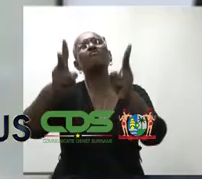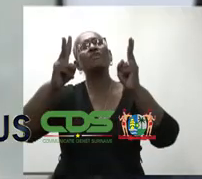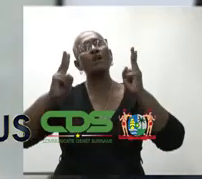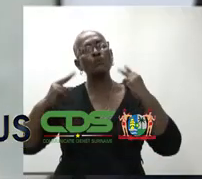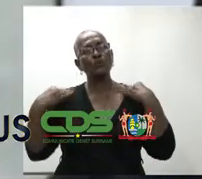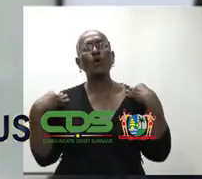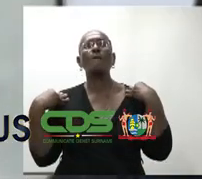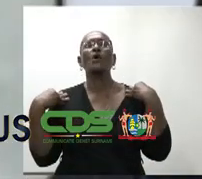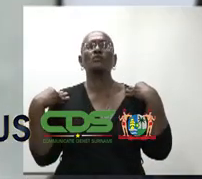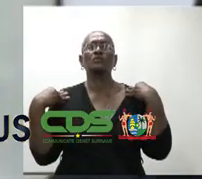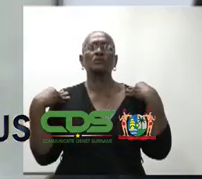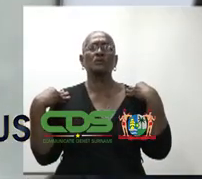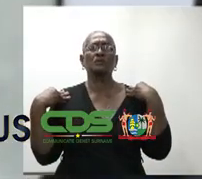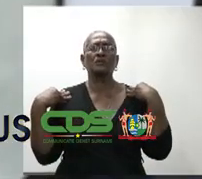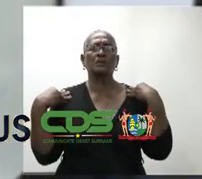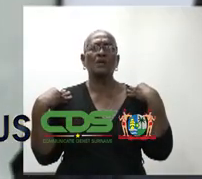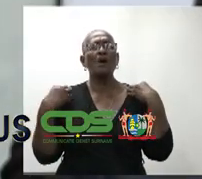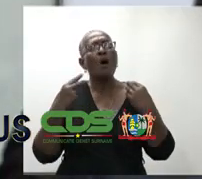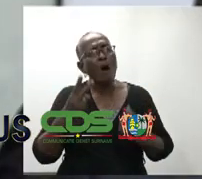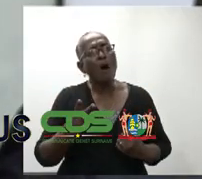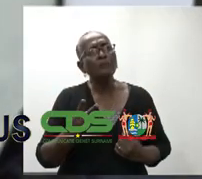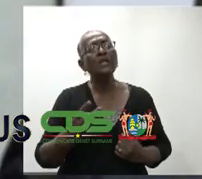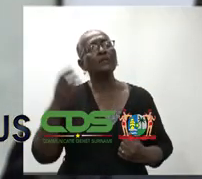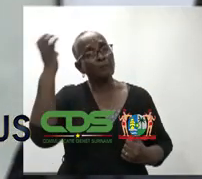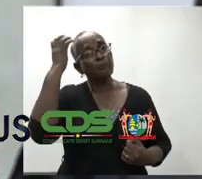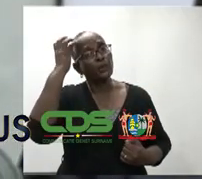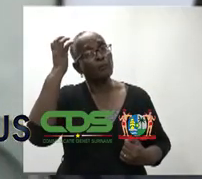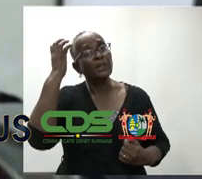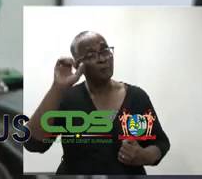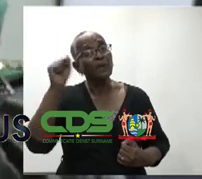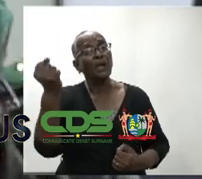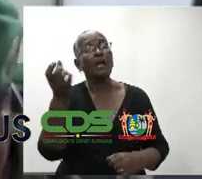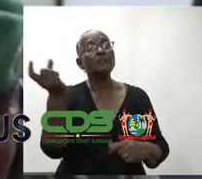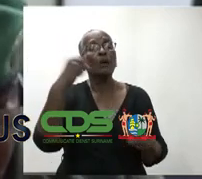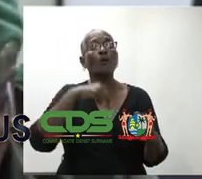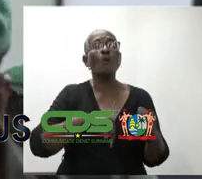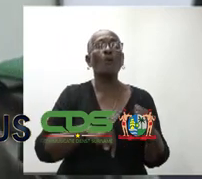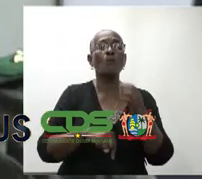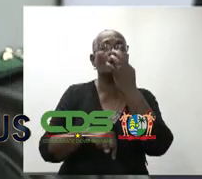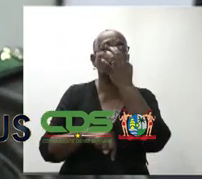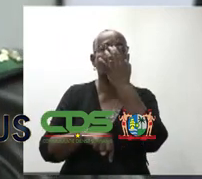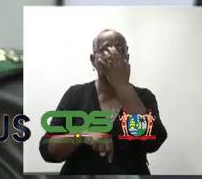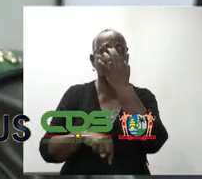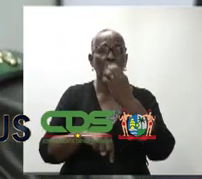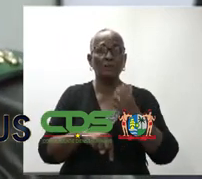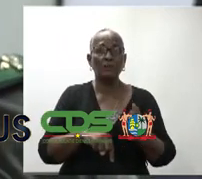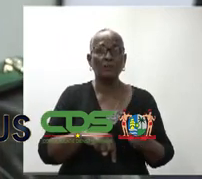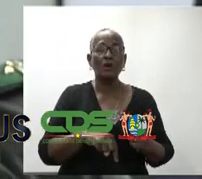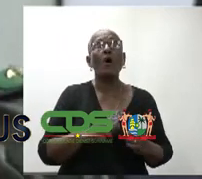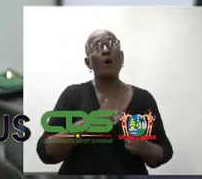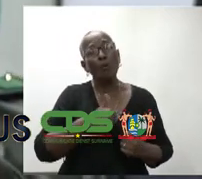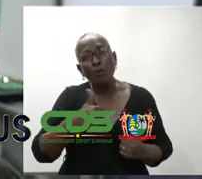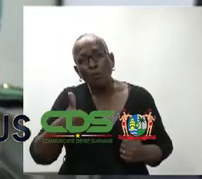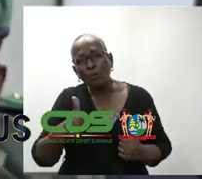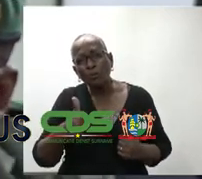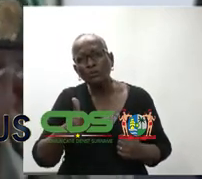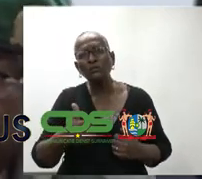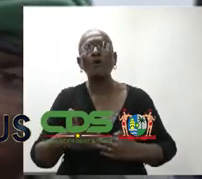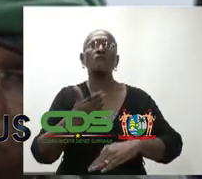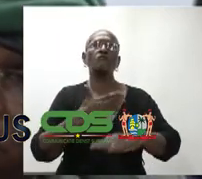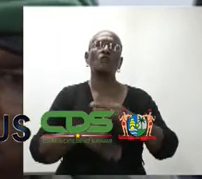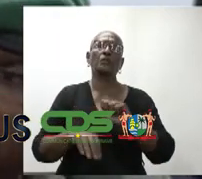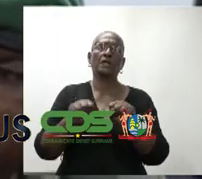verantwoordelijkheid. Omdat ze consequenties zijn van een goed voorbereid besluit